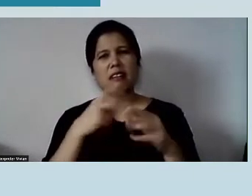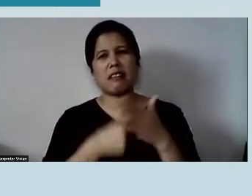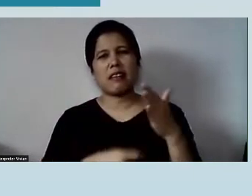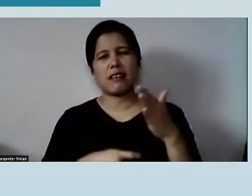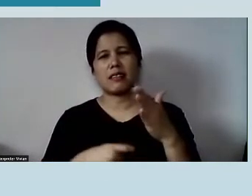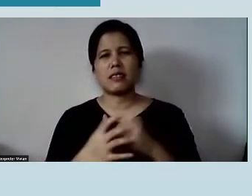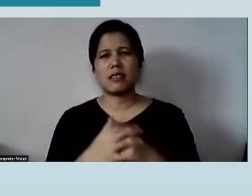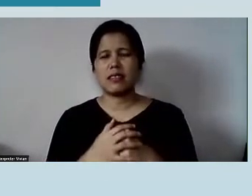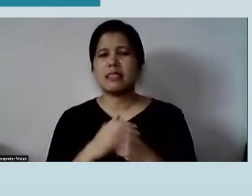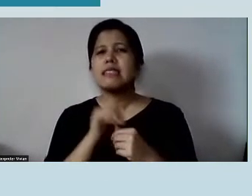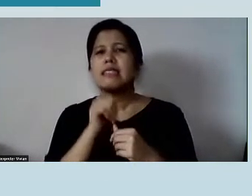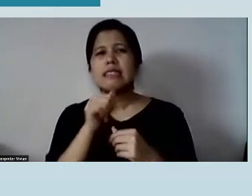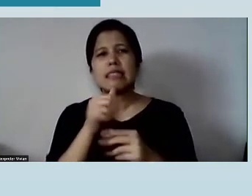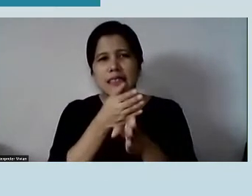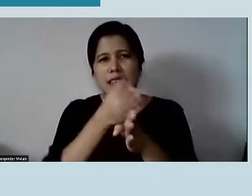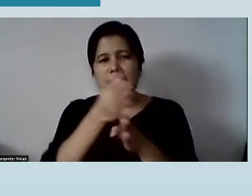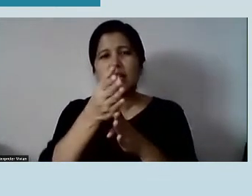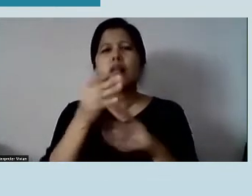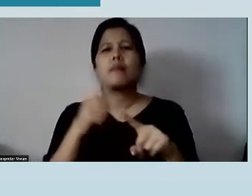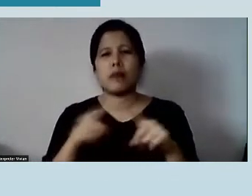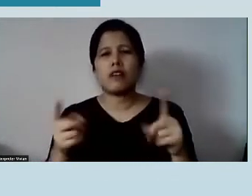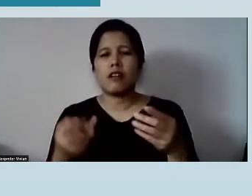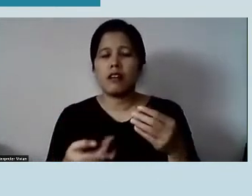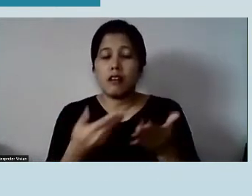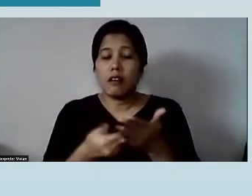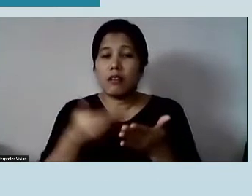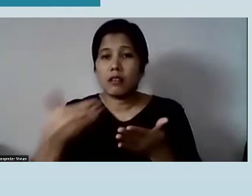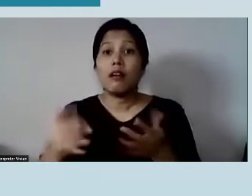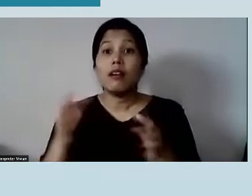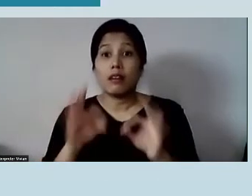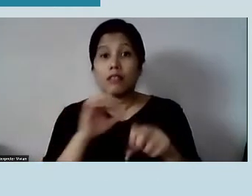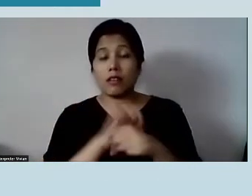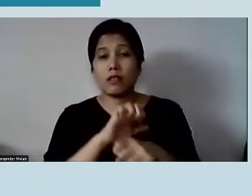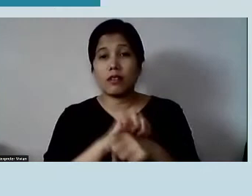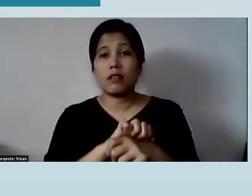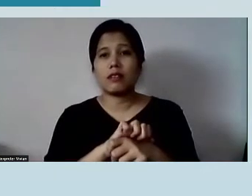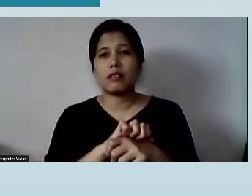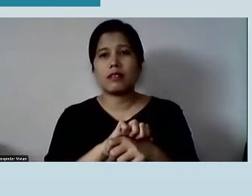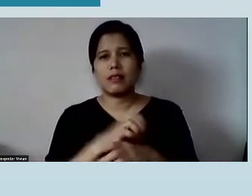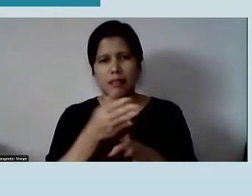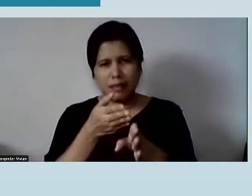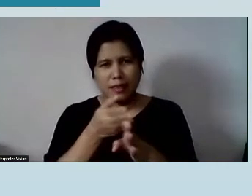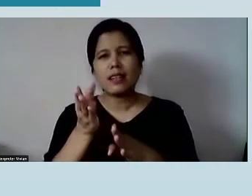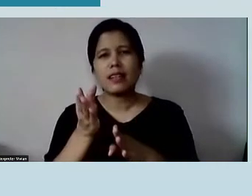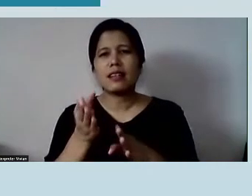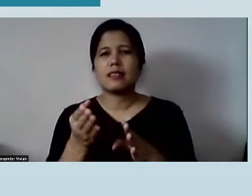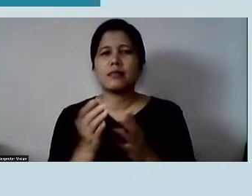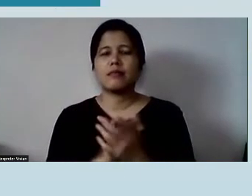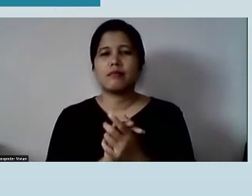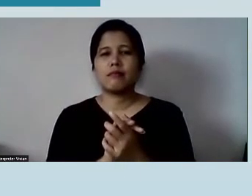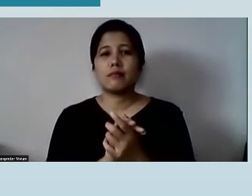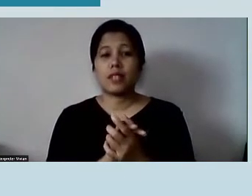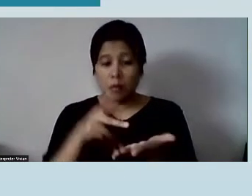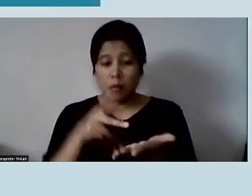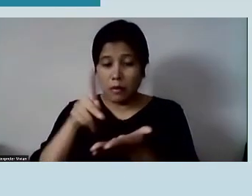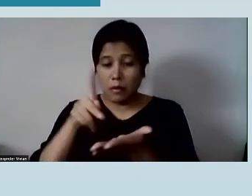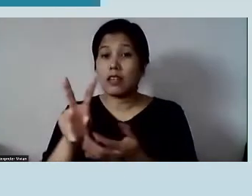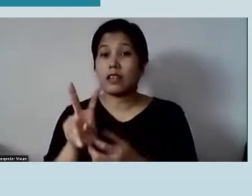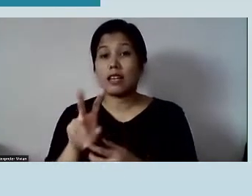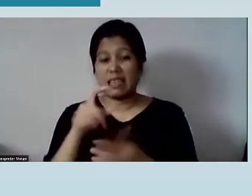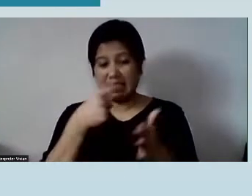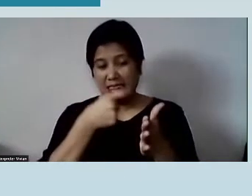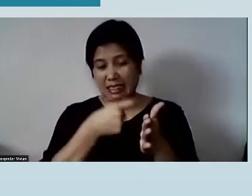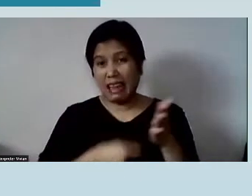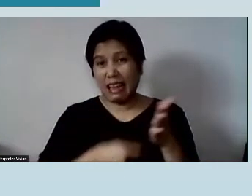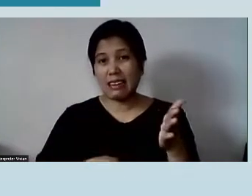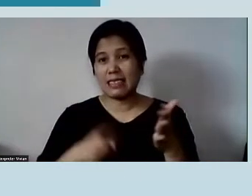sa government. Eh kung halimbawa, employed na rin kayo, directly, nagbabayad kayo ng inyong income tax. O ilang percent